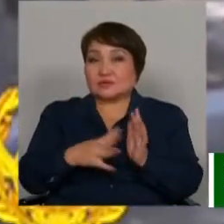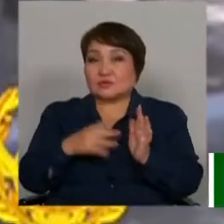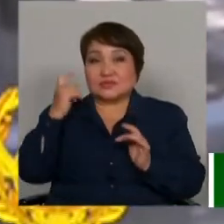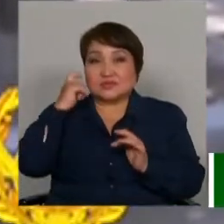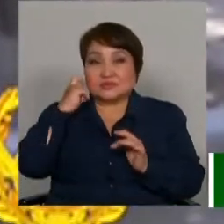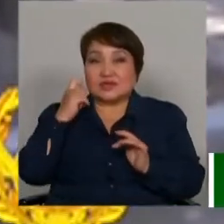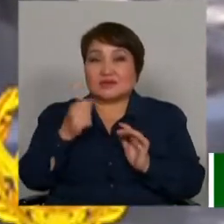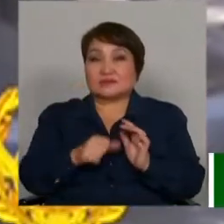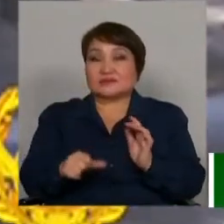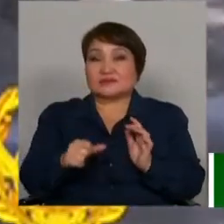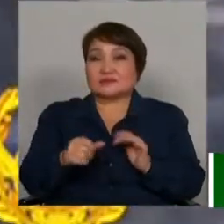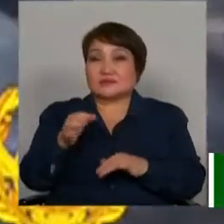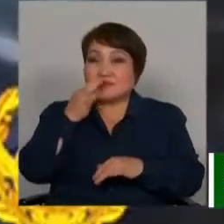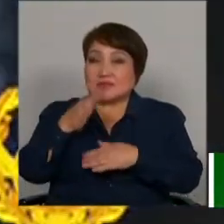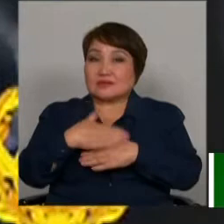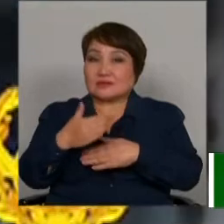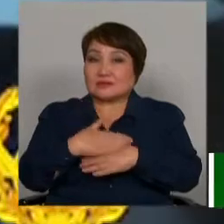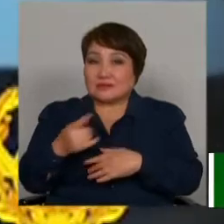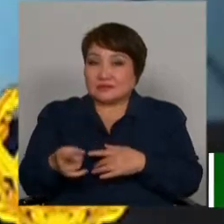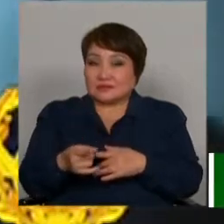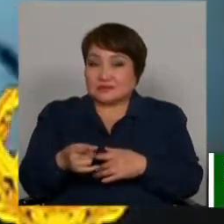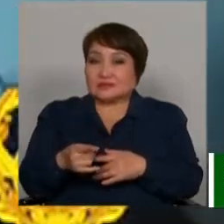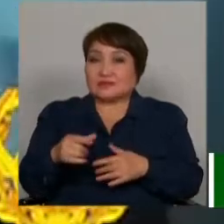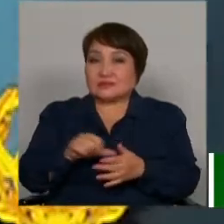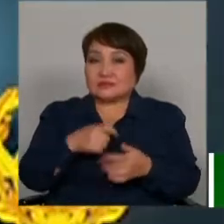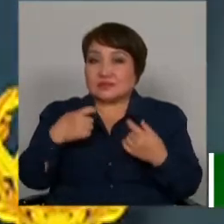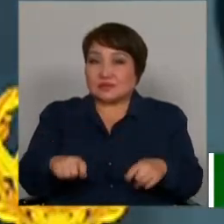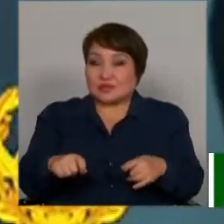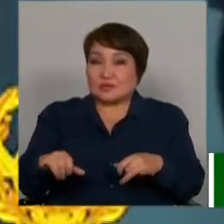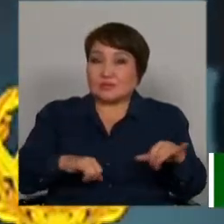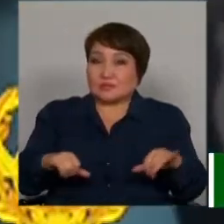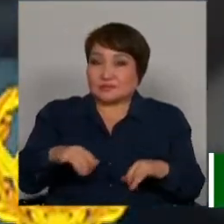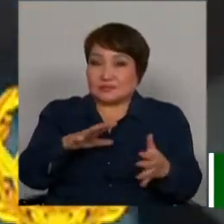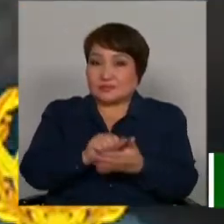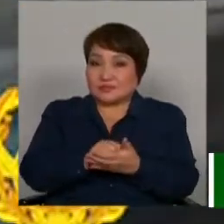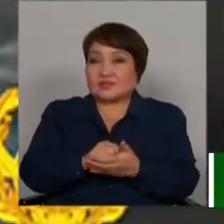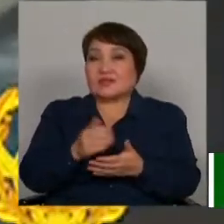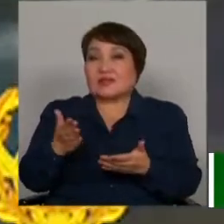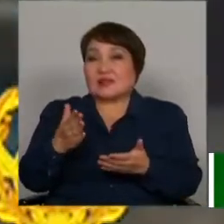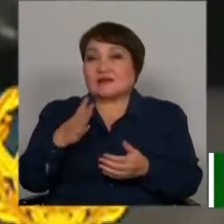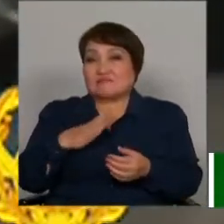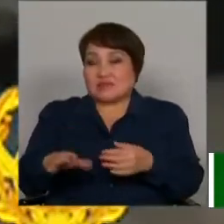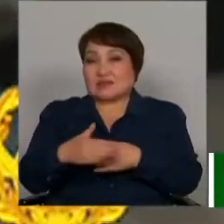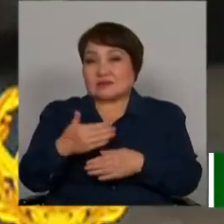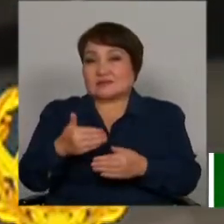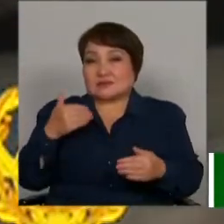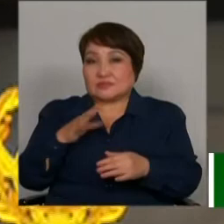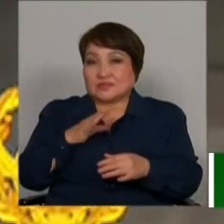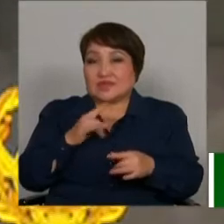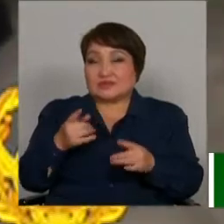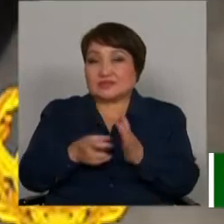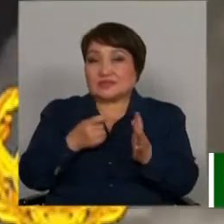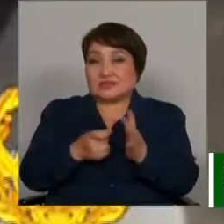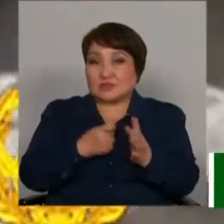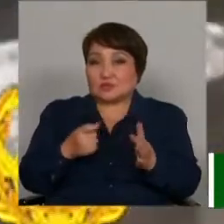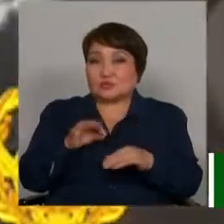жауапқа тартылыпты. Есірткі саудалап, құқық бұзушылықпен айналысқаны үшін жазасын түзеу мекемесінде өтеген. Қазір тергеу амалдары жүріп жатыр. Айта